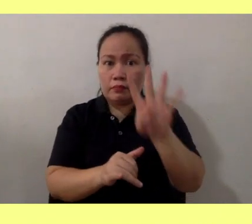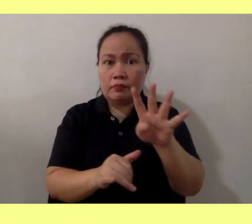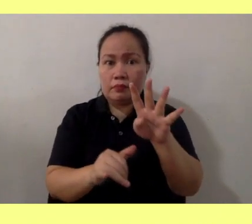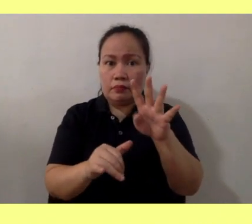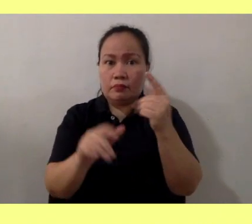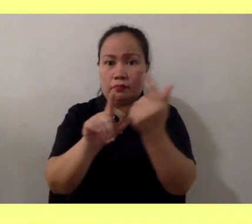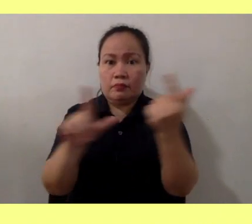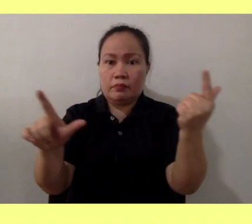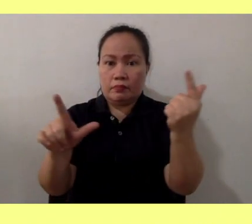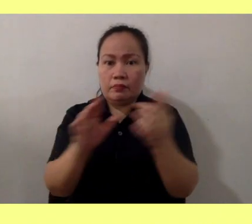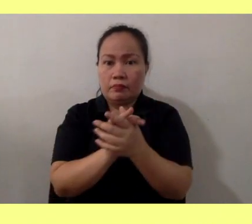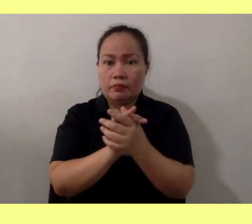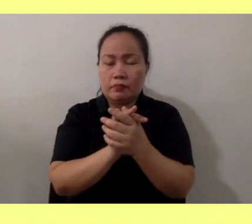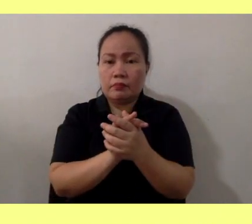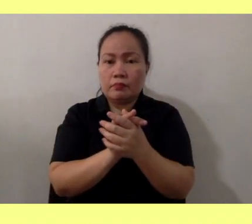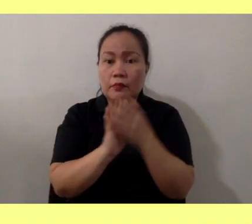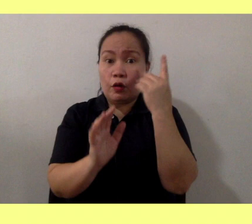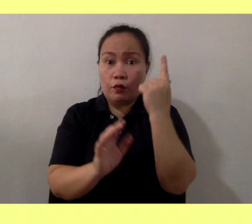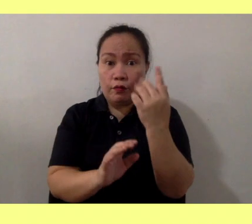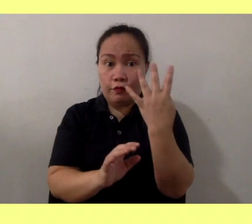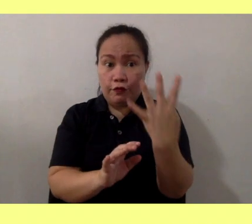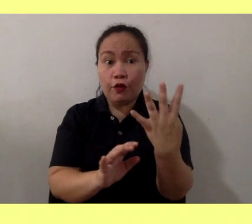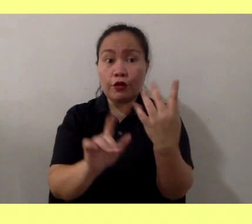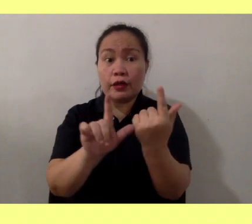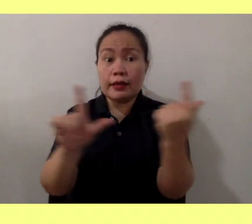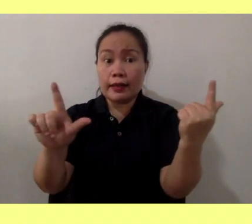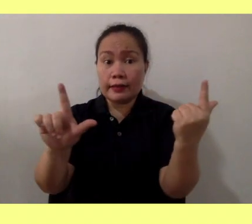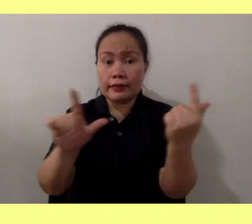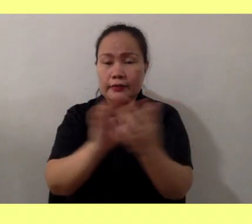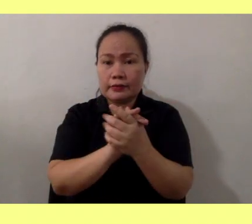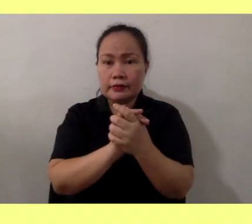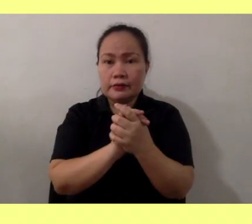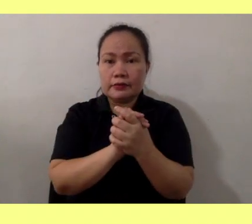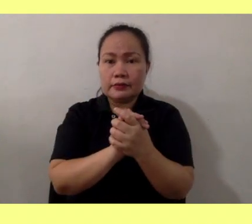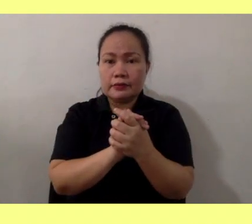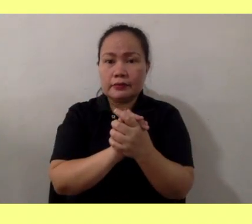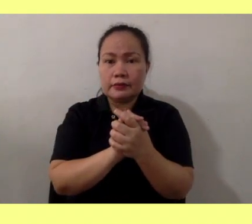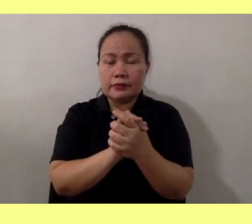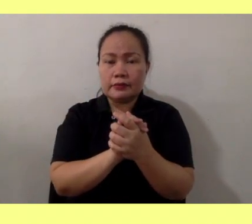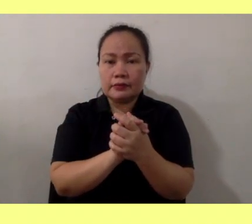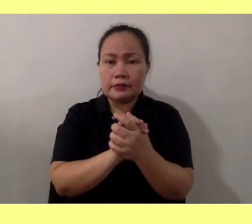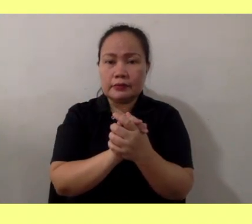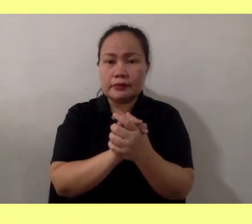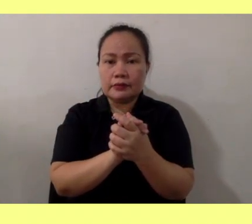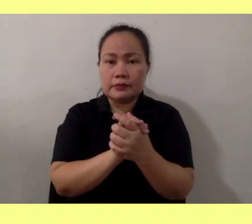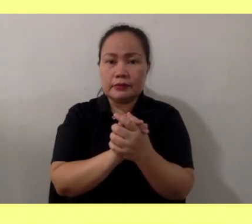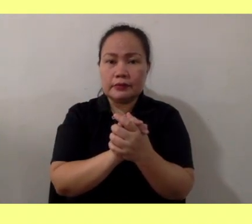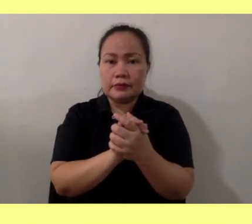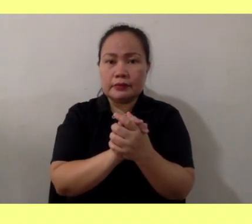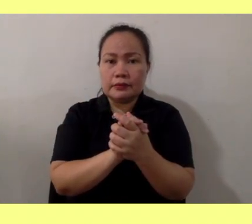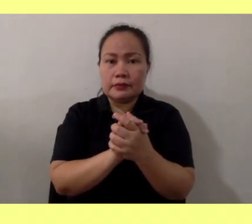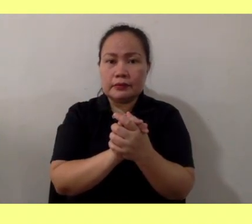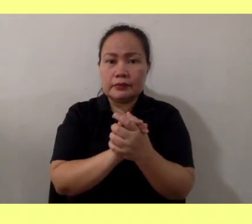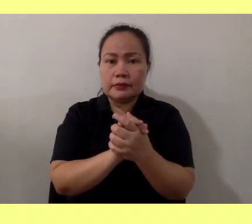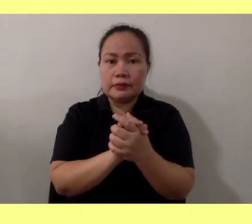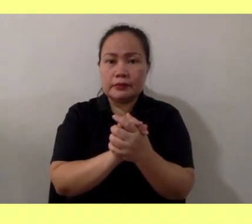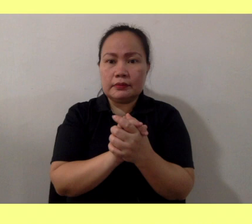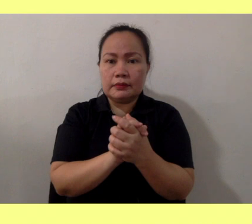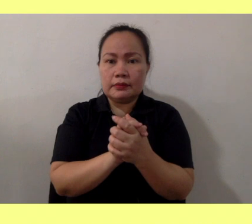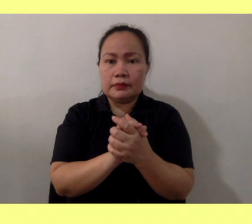the 4 lines. So, meron po tayo ditong 4 lines na may nabuo tayong plane. Okay, itong nasa